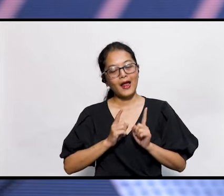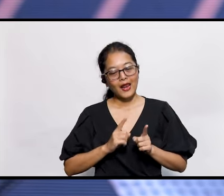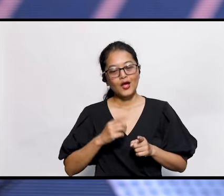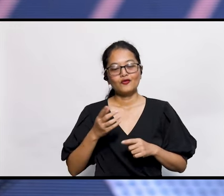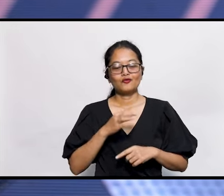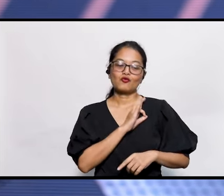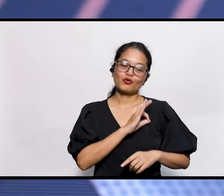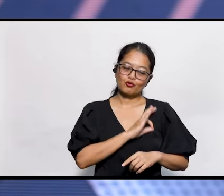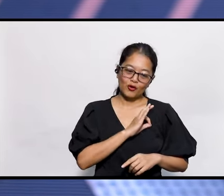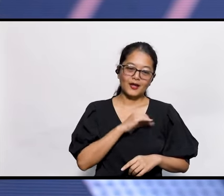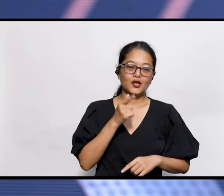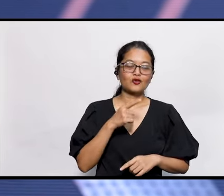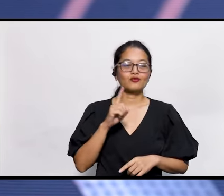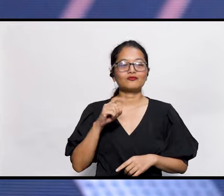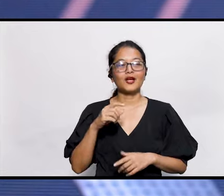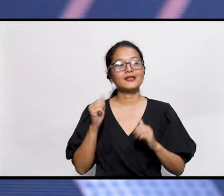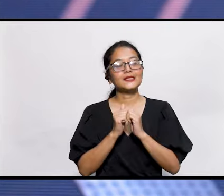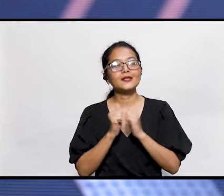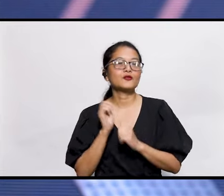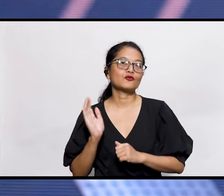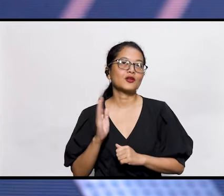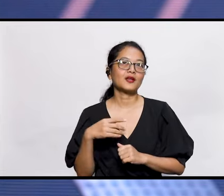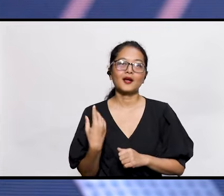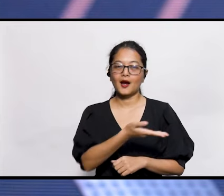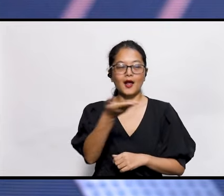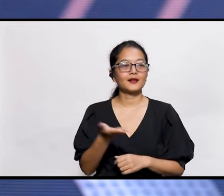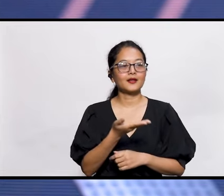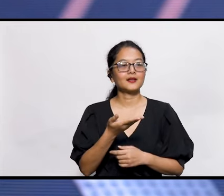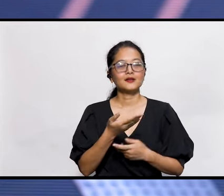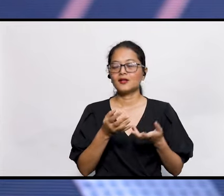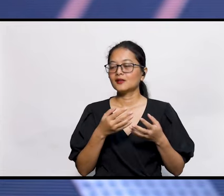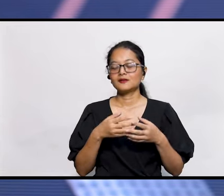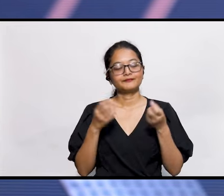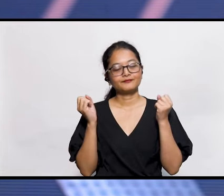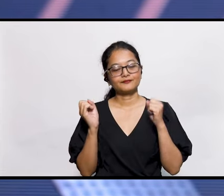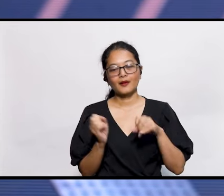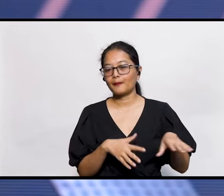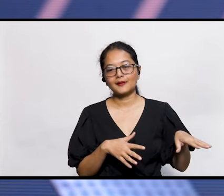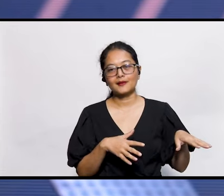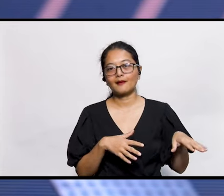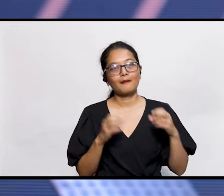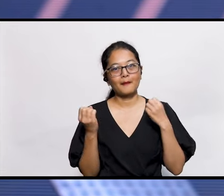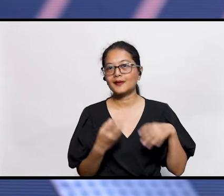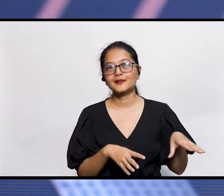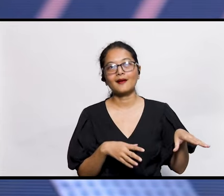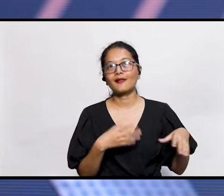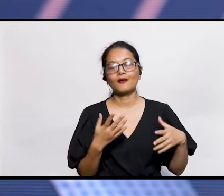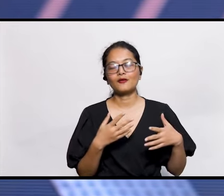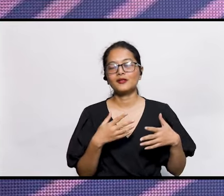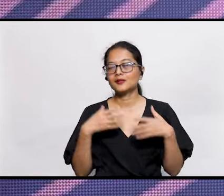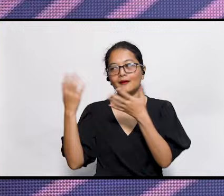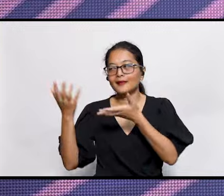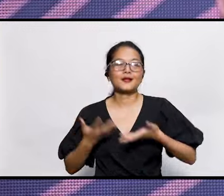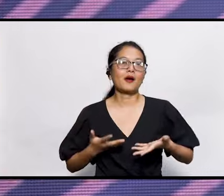kita anda akan lepaskan atau anda akan overcome Berapa banyak akan overcome mana